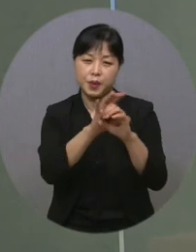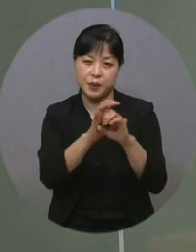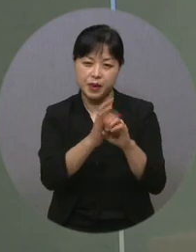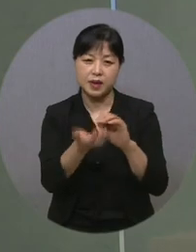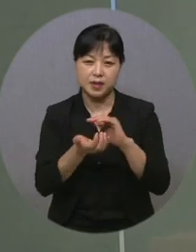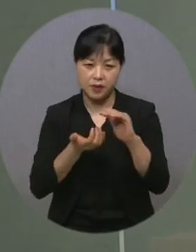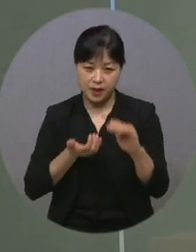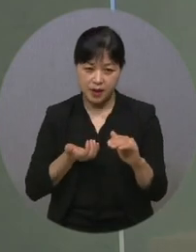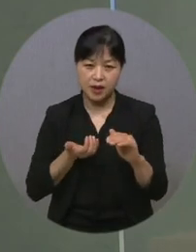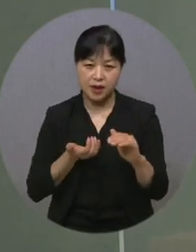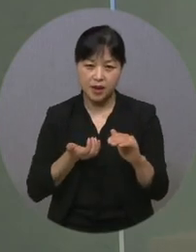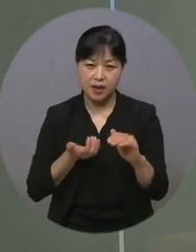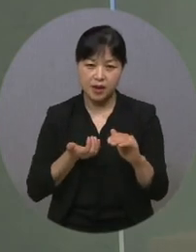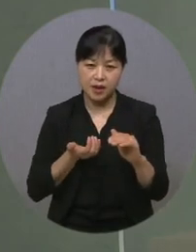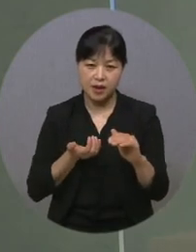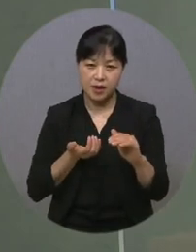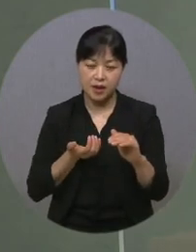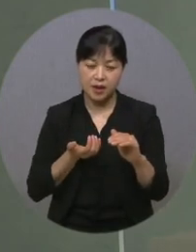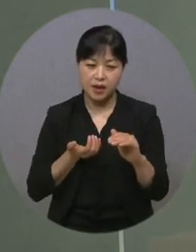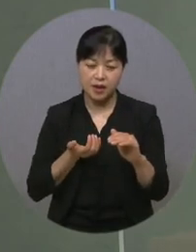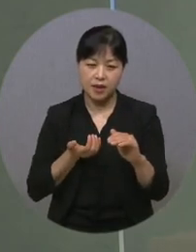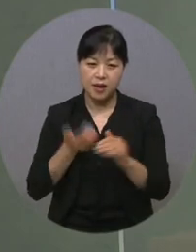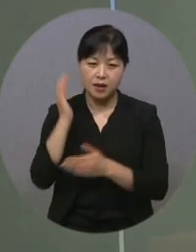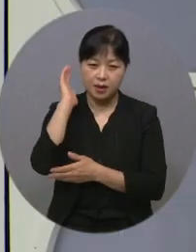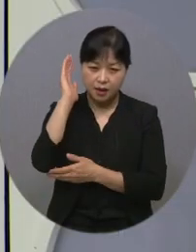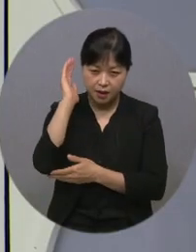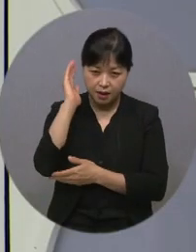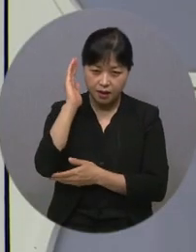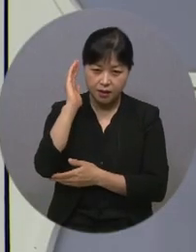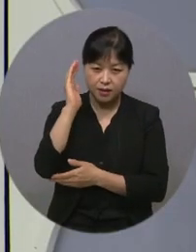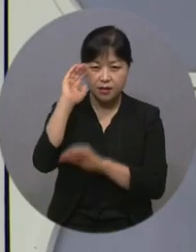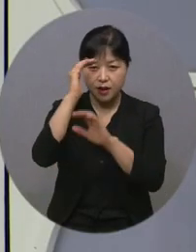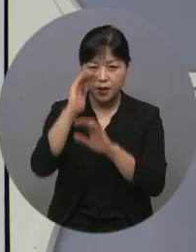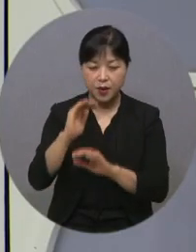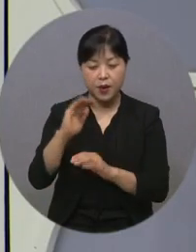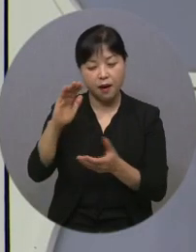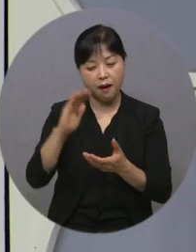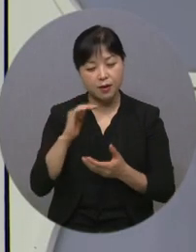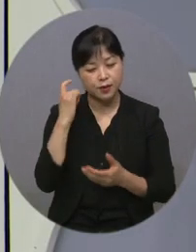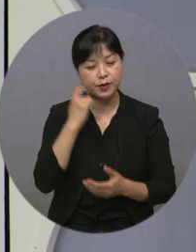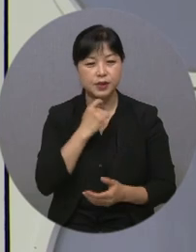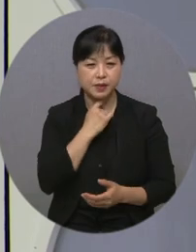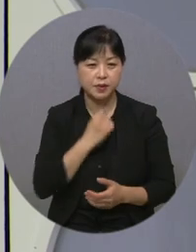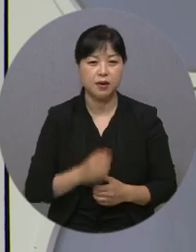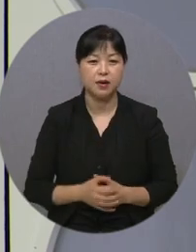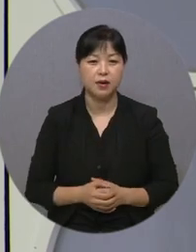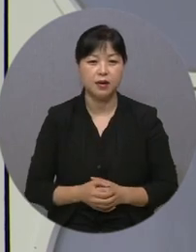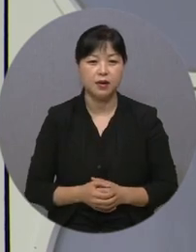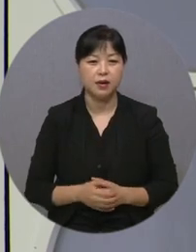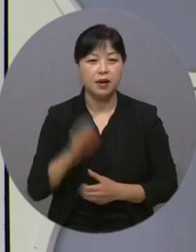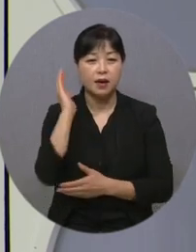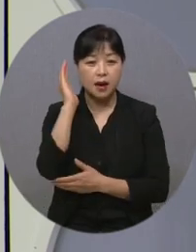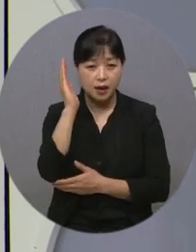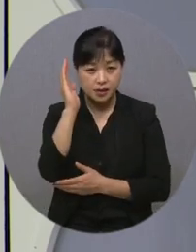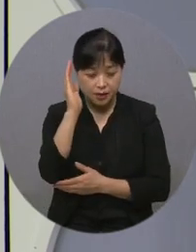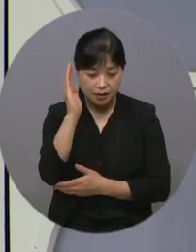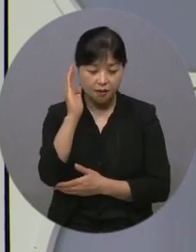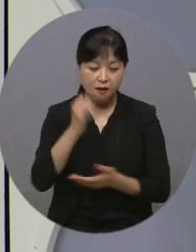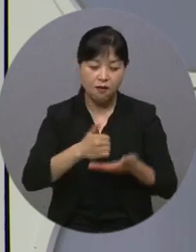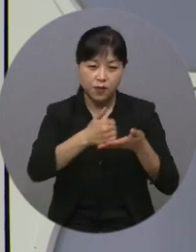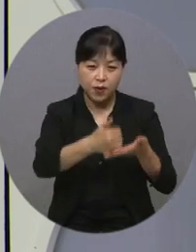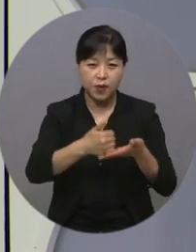오기 전에 했던 얘기를 좀 듣고 싶어요. 예. 그 명강의를 주로 어디에 초빙을